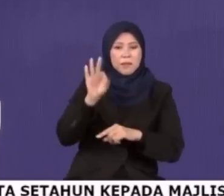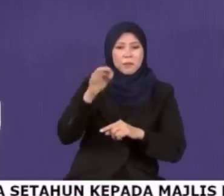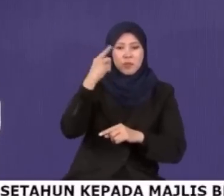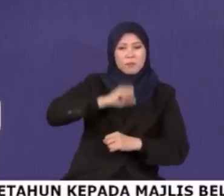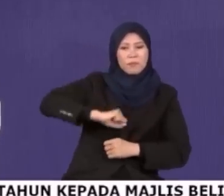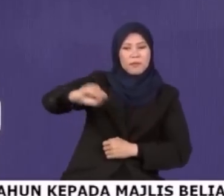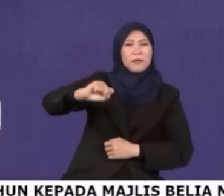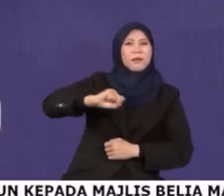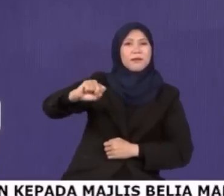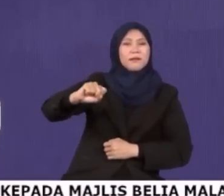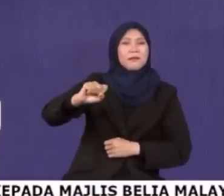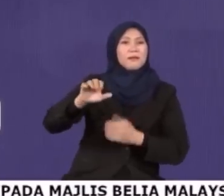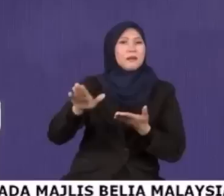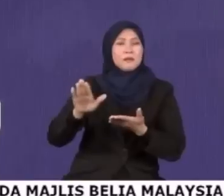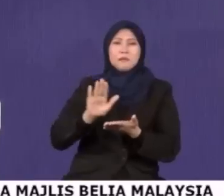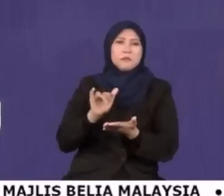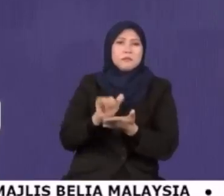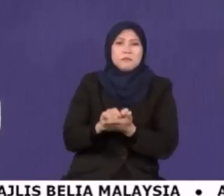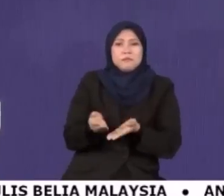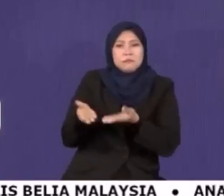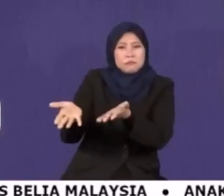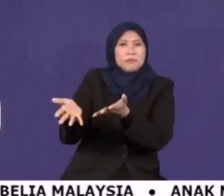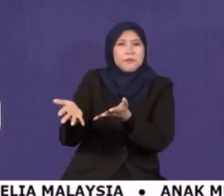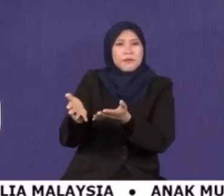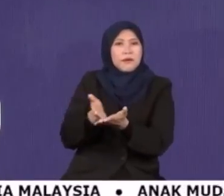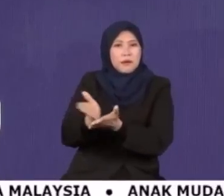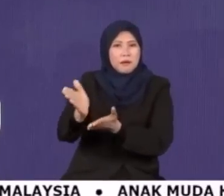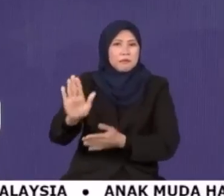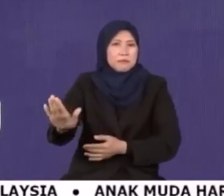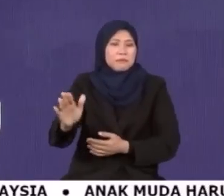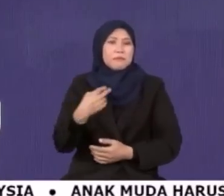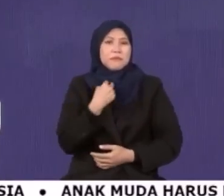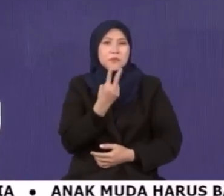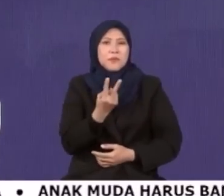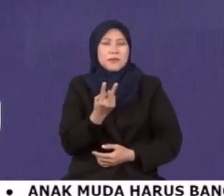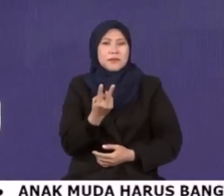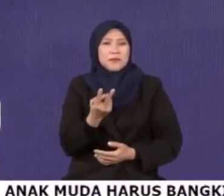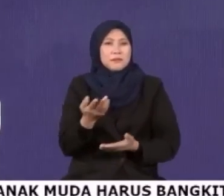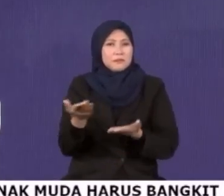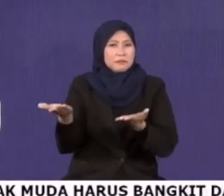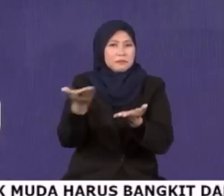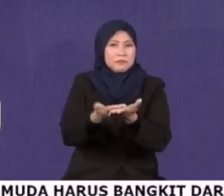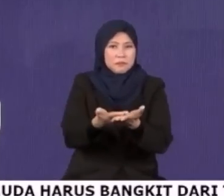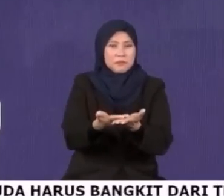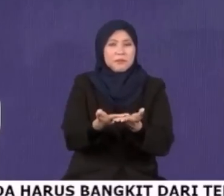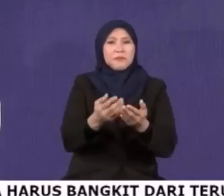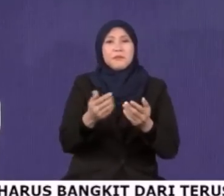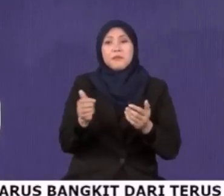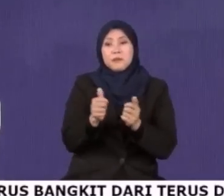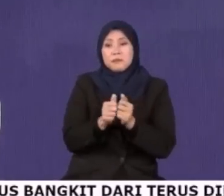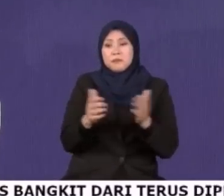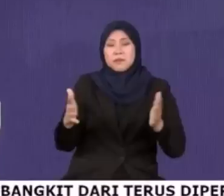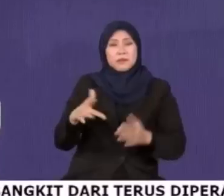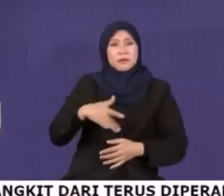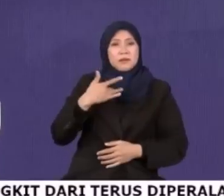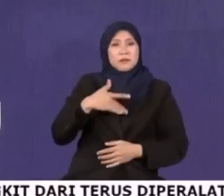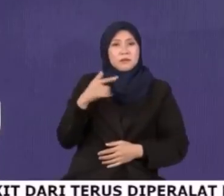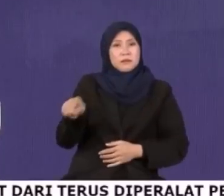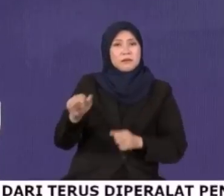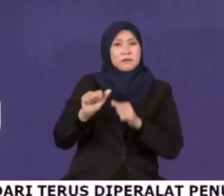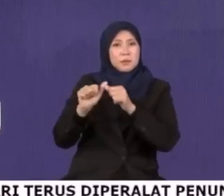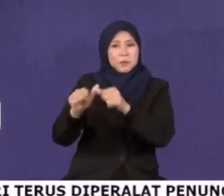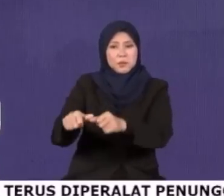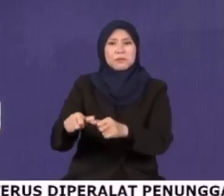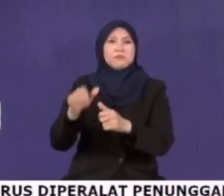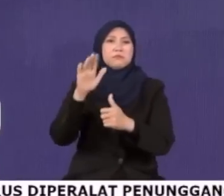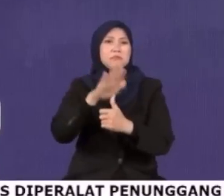itu harus diberi hak menyuarakan tanpa merasa mereka itu akan terus